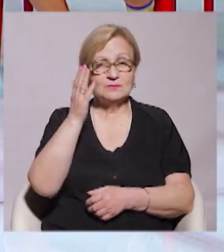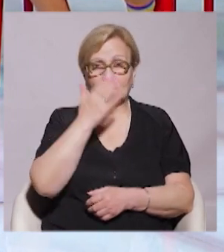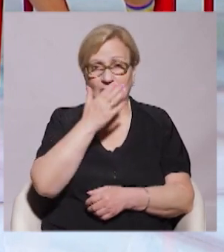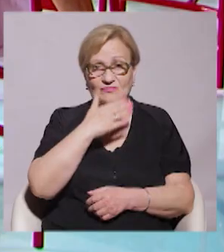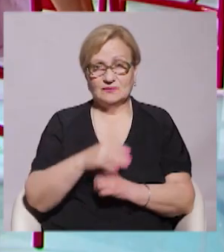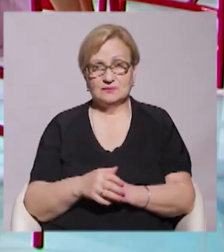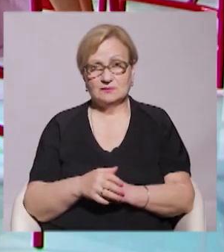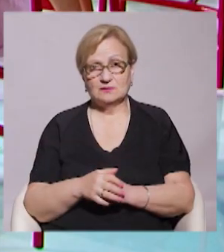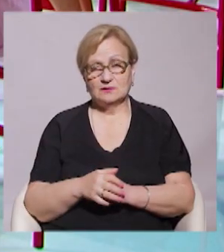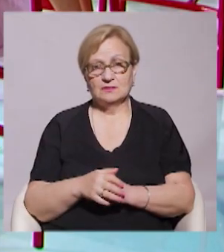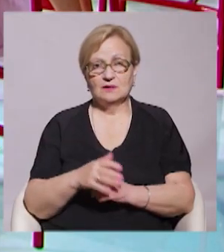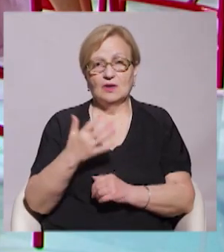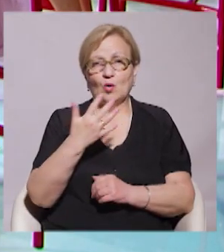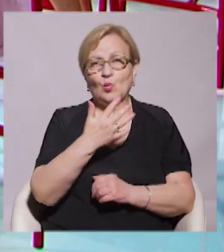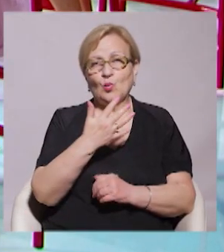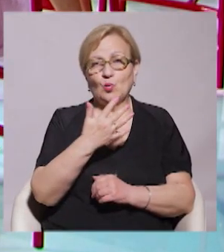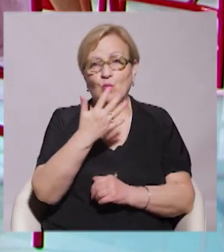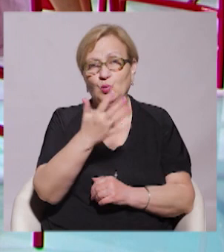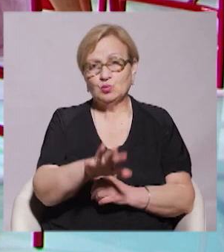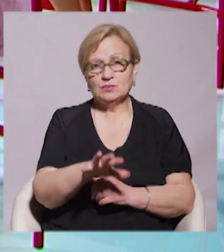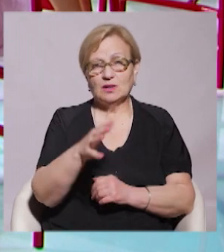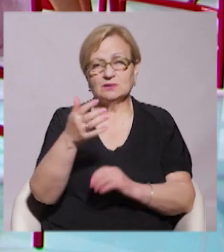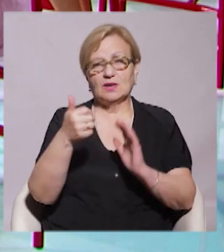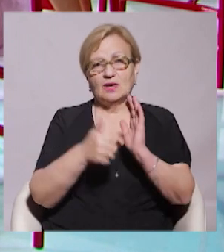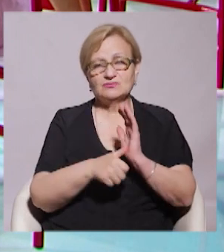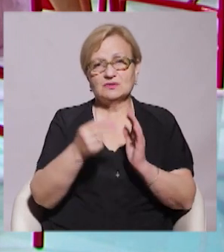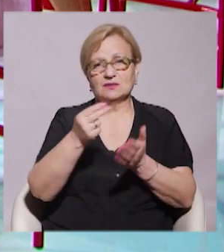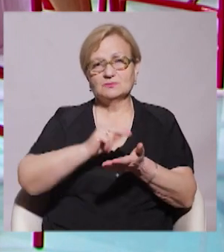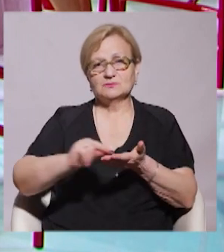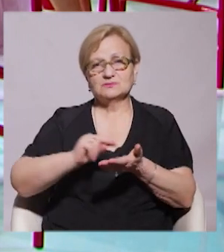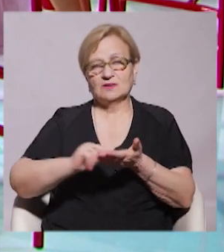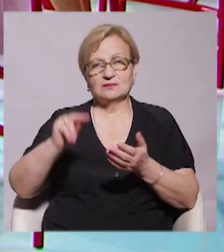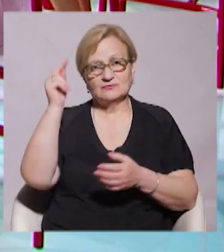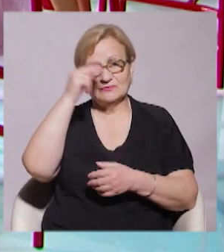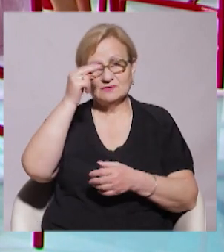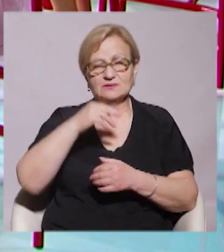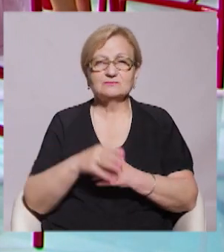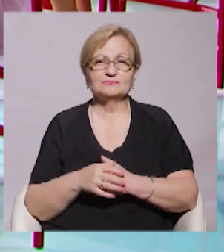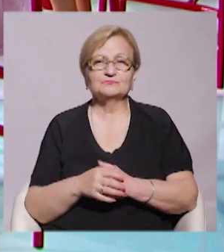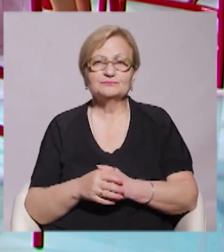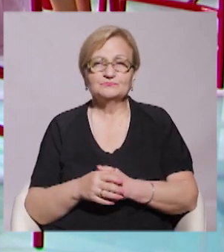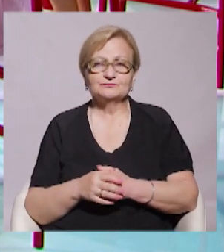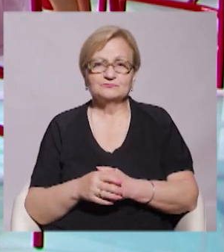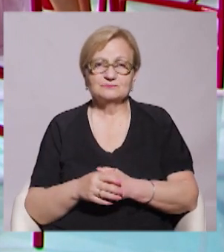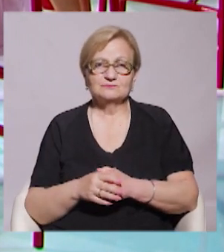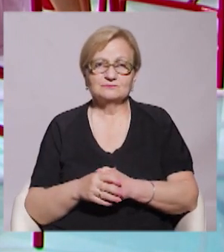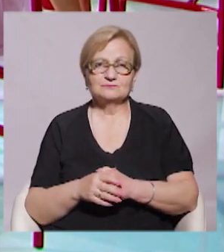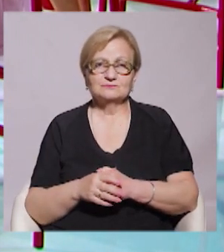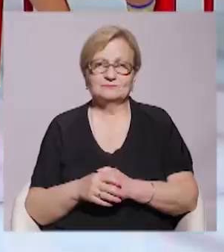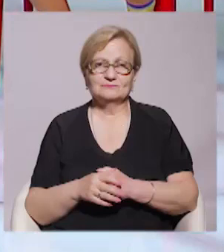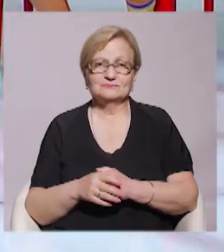გაკვეთილზე 5-იანების და 6-იანების გამოწერაც ვისწავლოს, ვისწავლოთ და ეს ვინქნა. ეგ მე